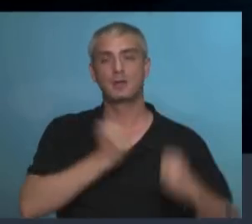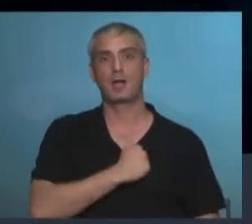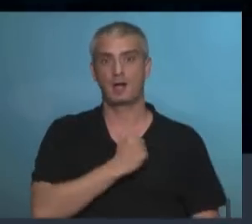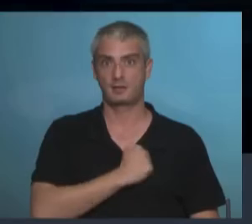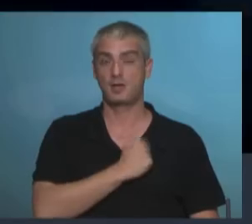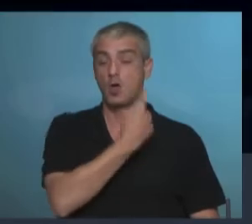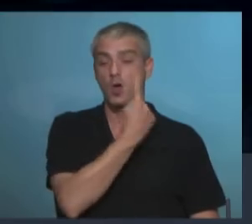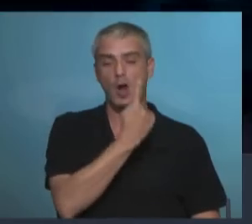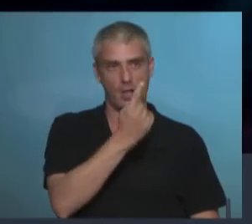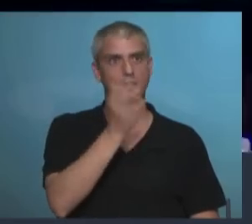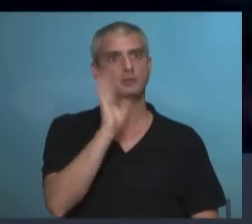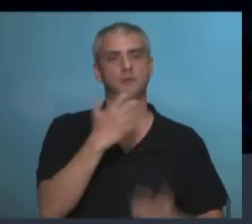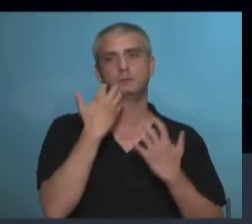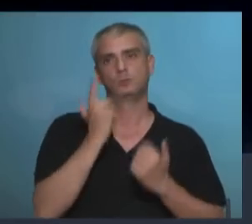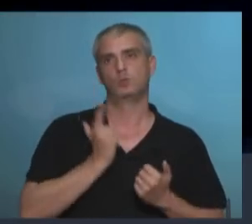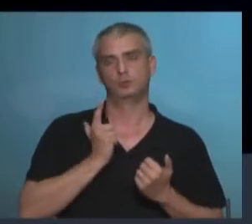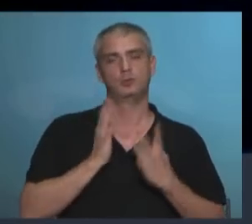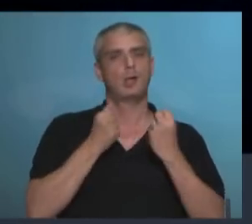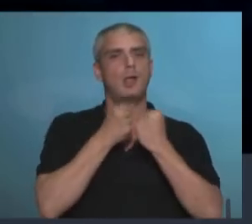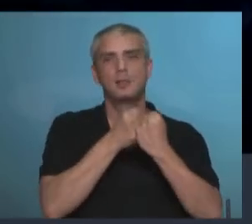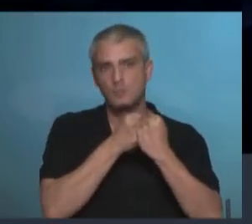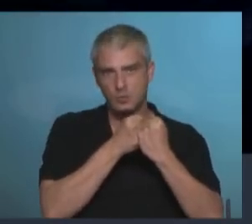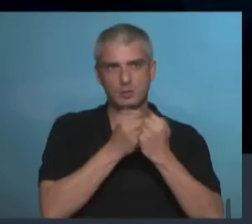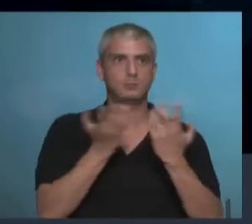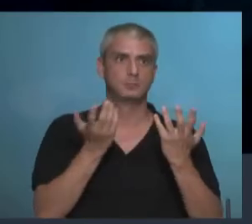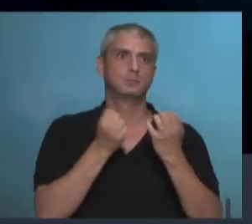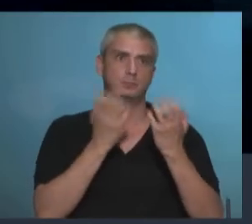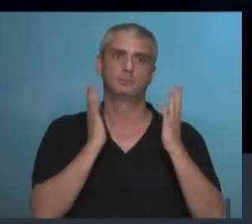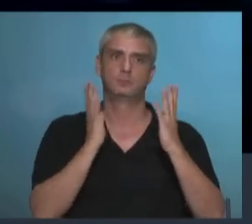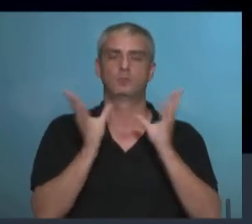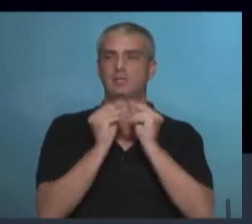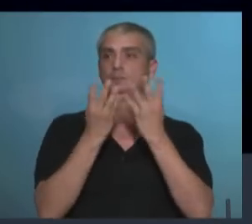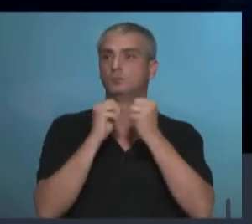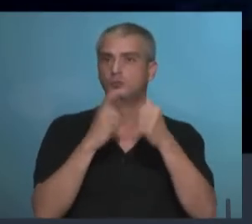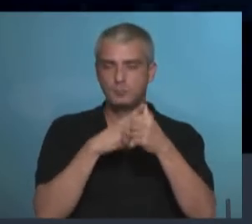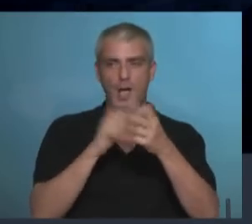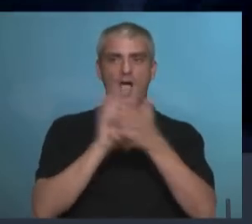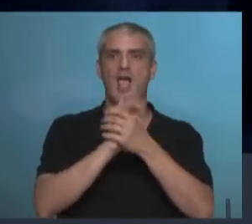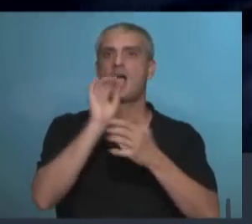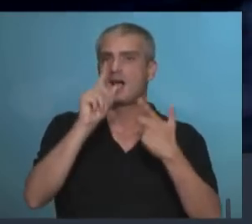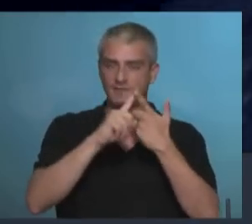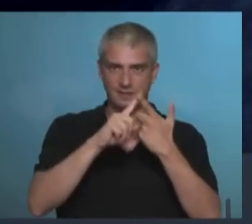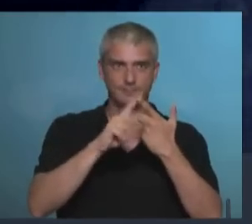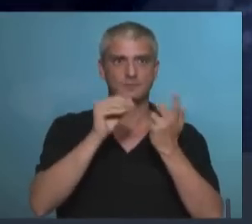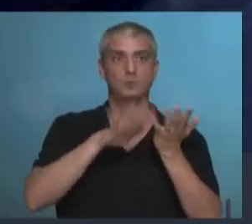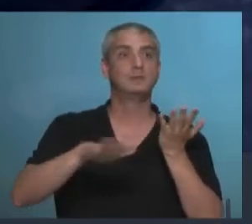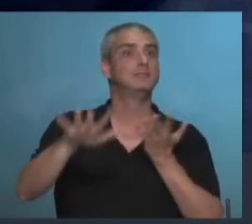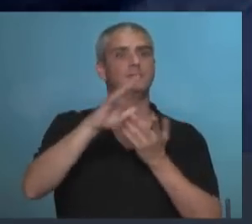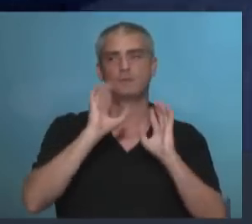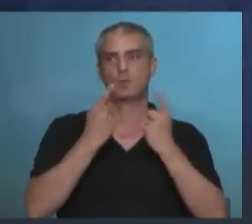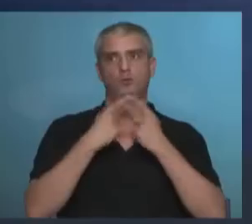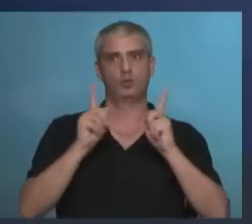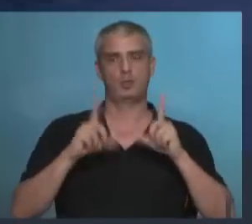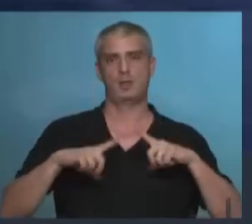מהם מחזיק סיפור אישי על התמודדות ואתגרים מול משפחות, מול חברים, מול סביבה שונה מאוד